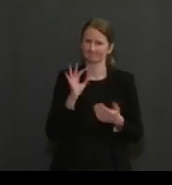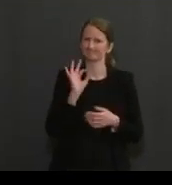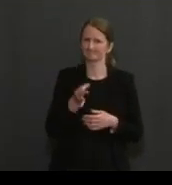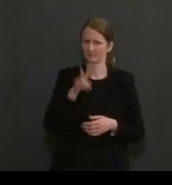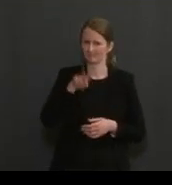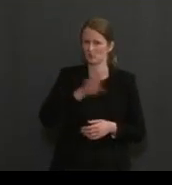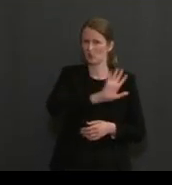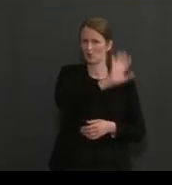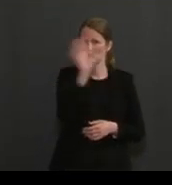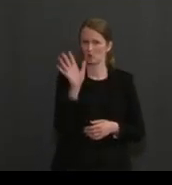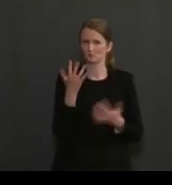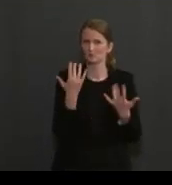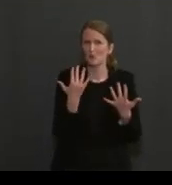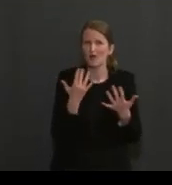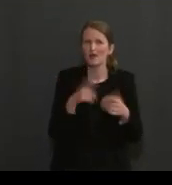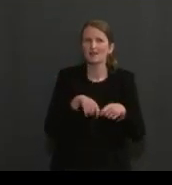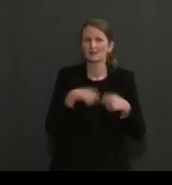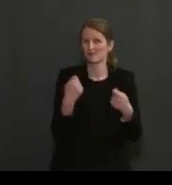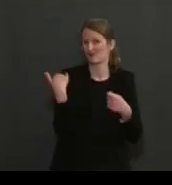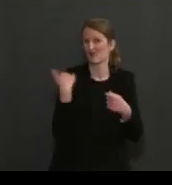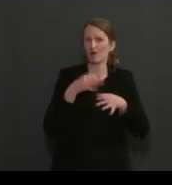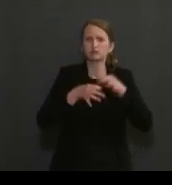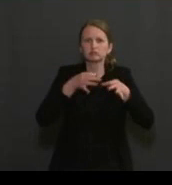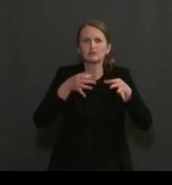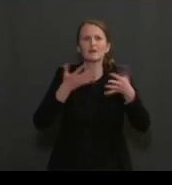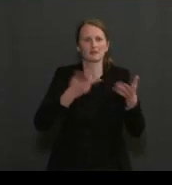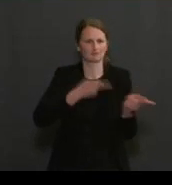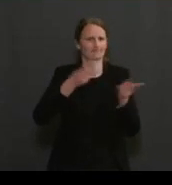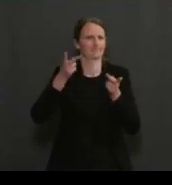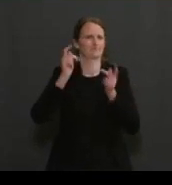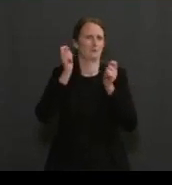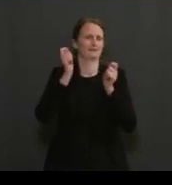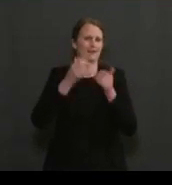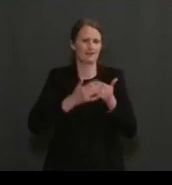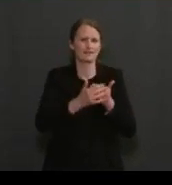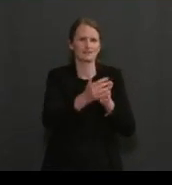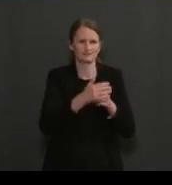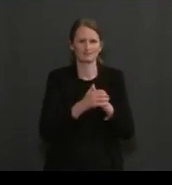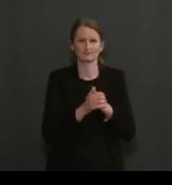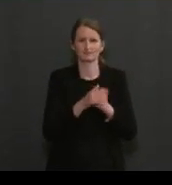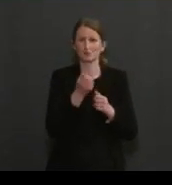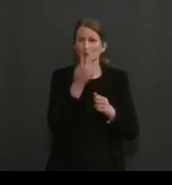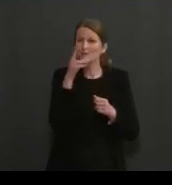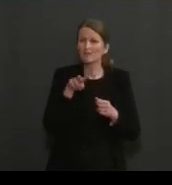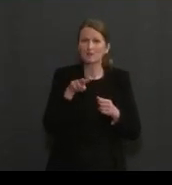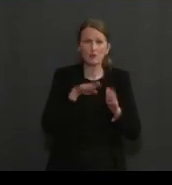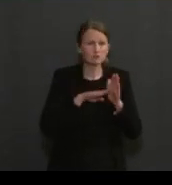Flandre, avec une augmentation de l'ordre de 40% dans toutes les provinces